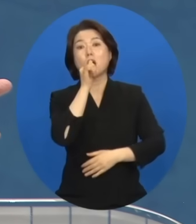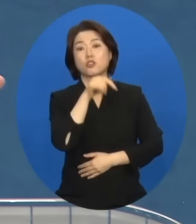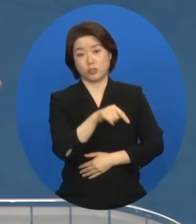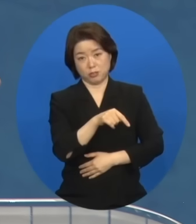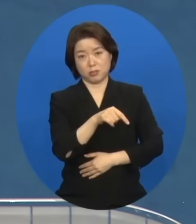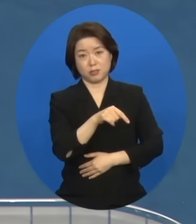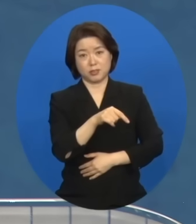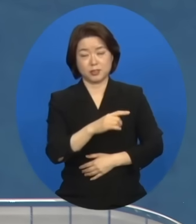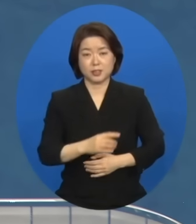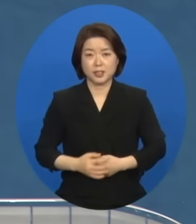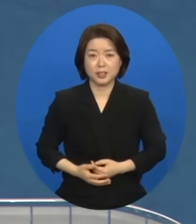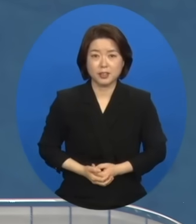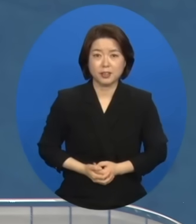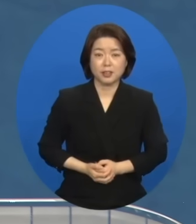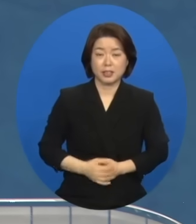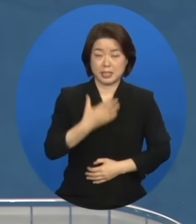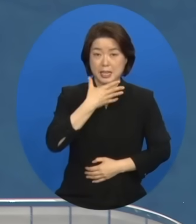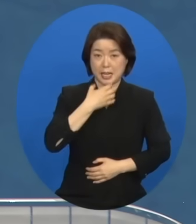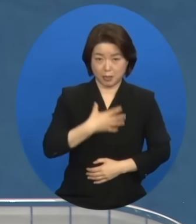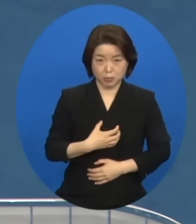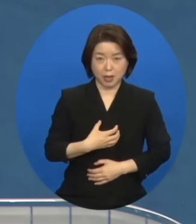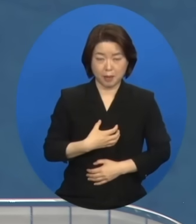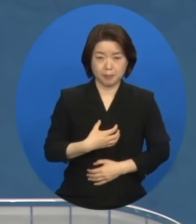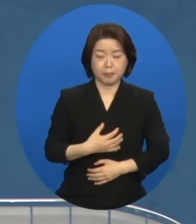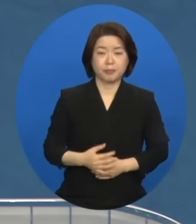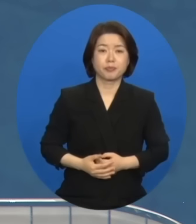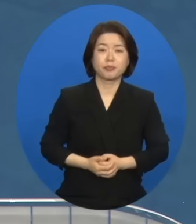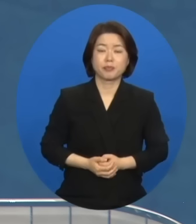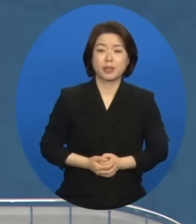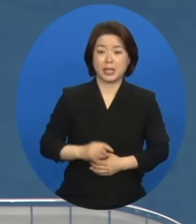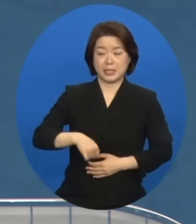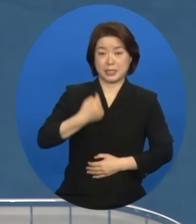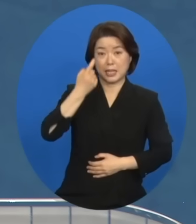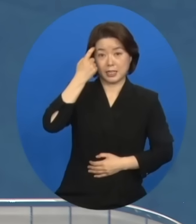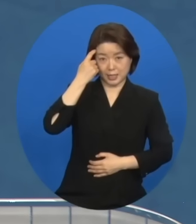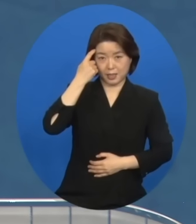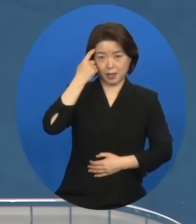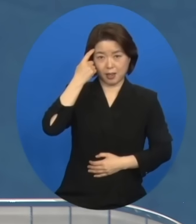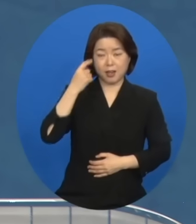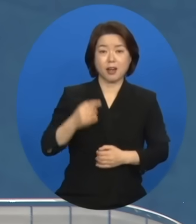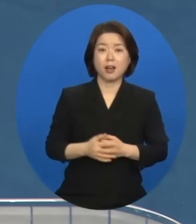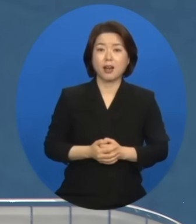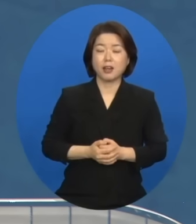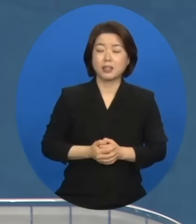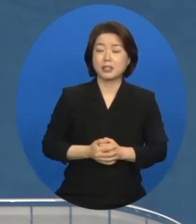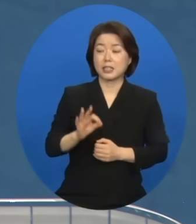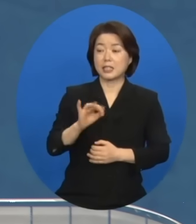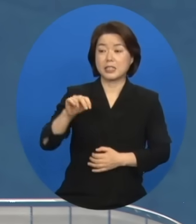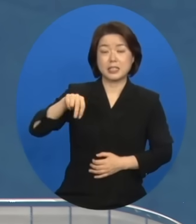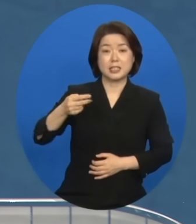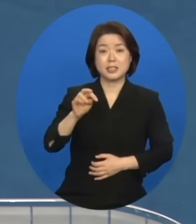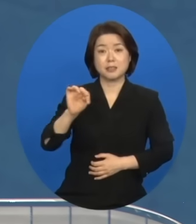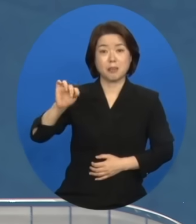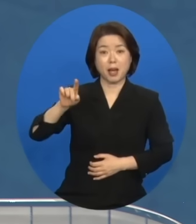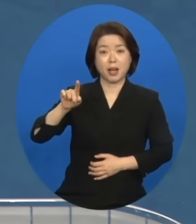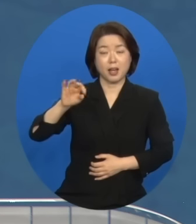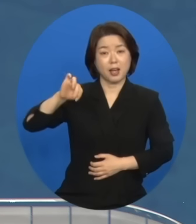있다는 거예요. 아브라함은 자기 생각에 그저 이스마엘 정도로